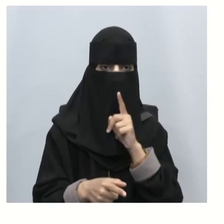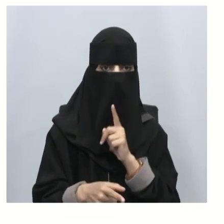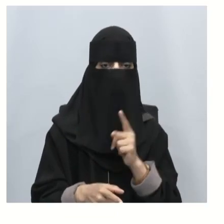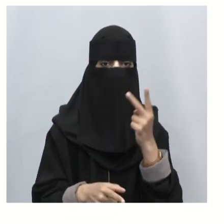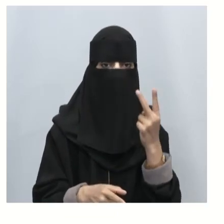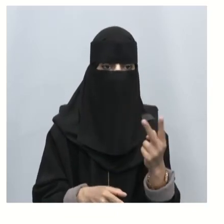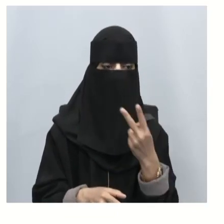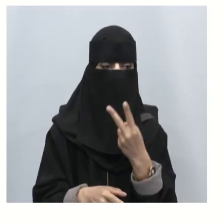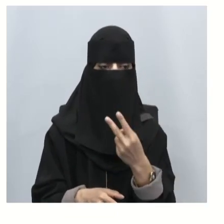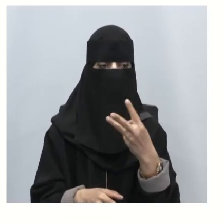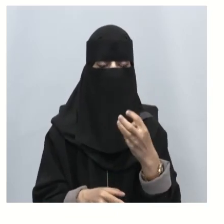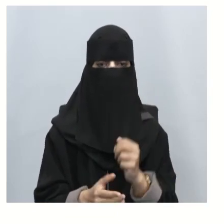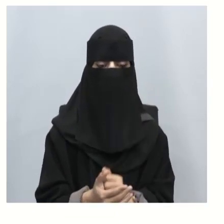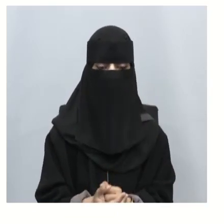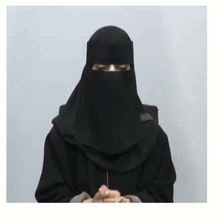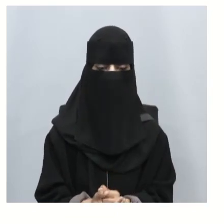232